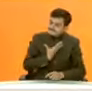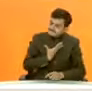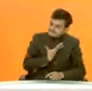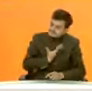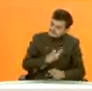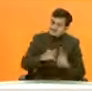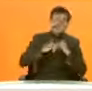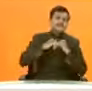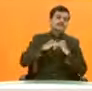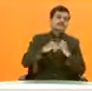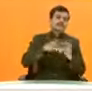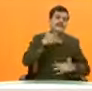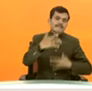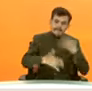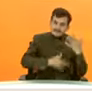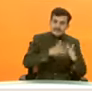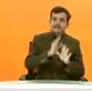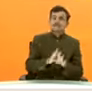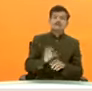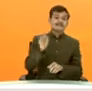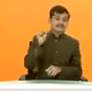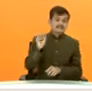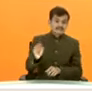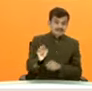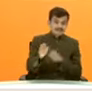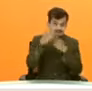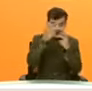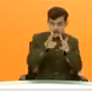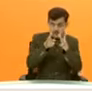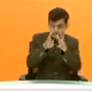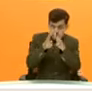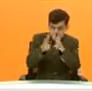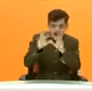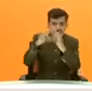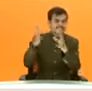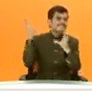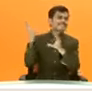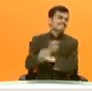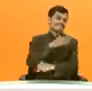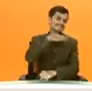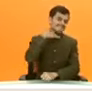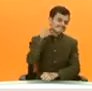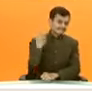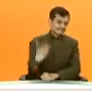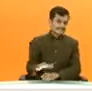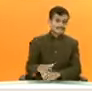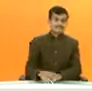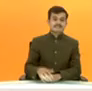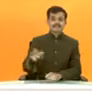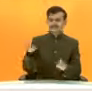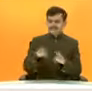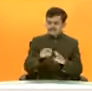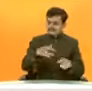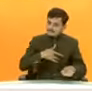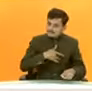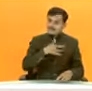है जिन्होंने इस हमले में अपने परिजनों को खोया है। मुझे एहसास